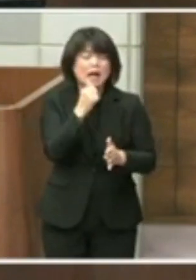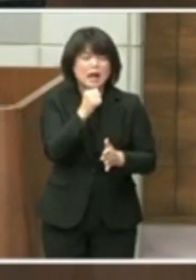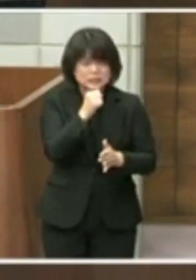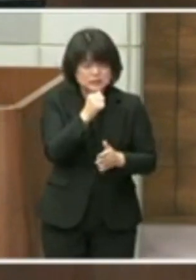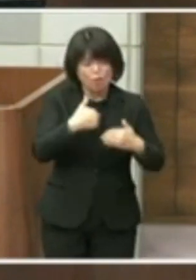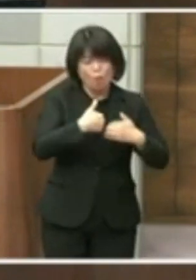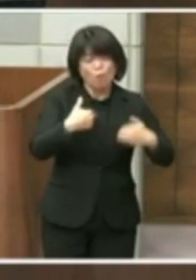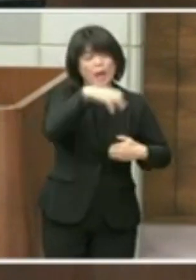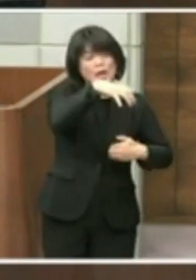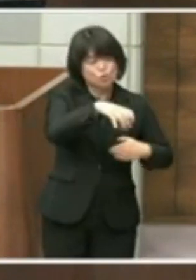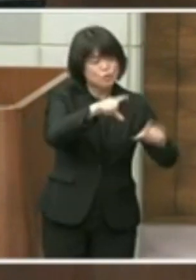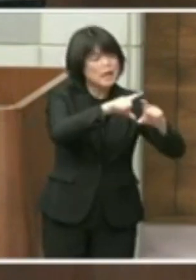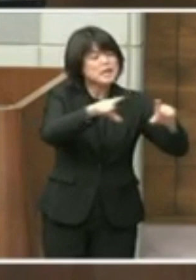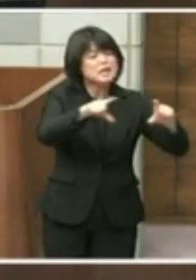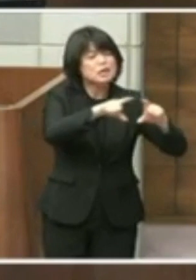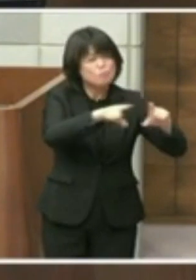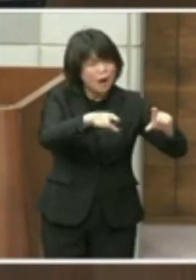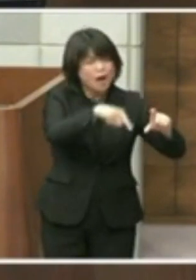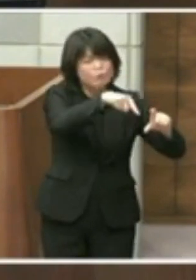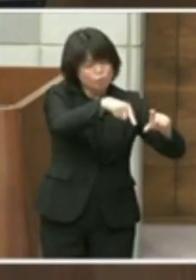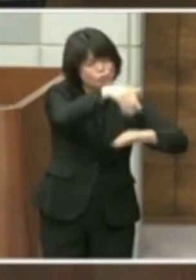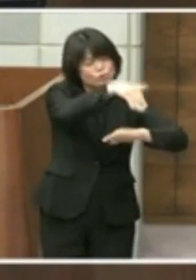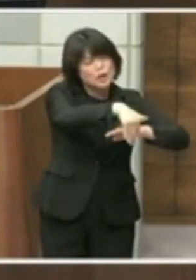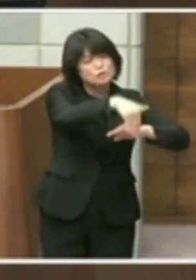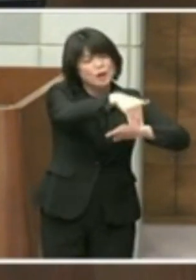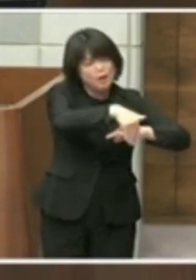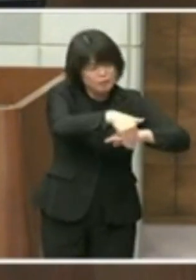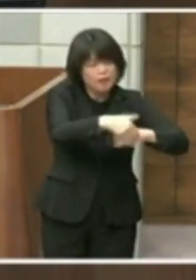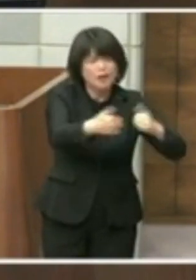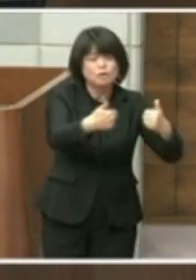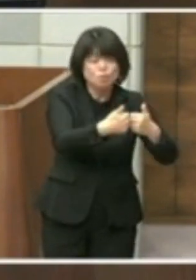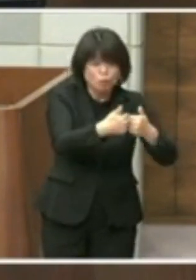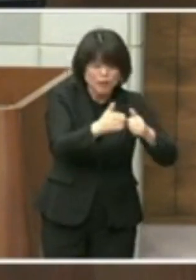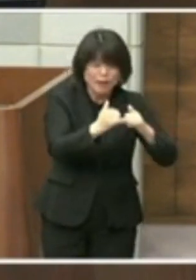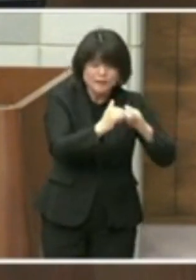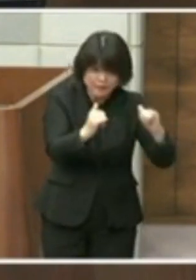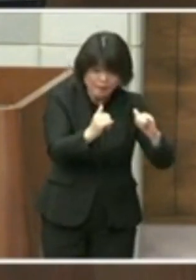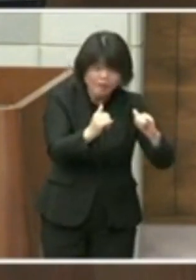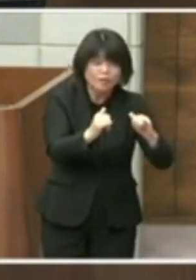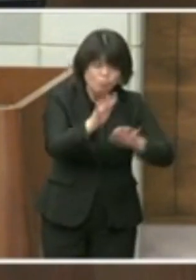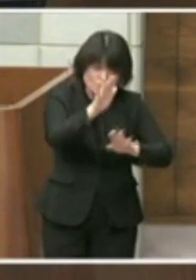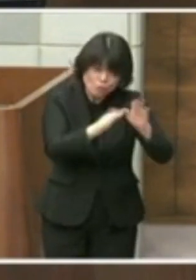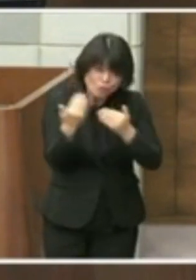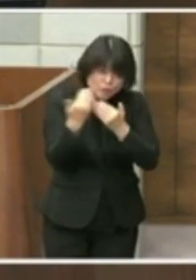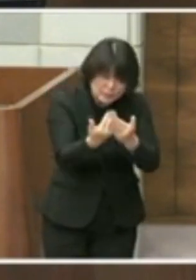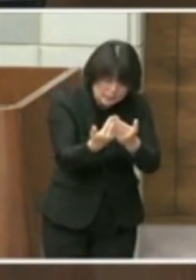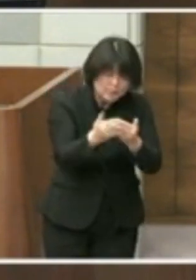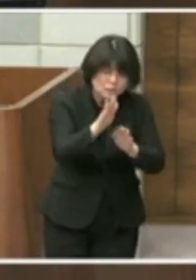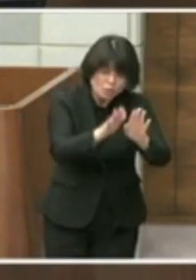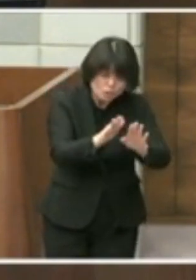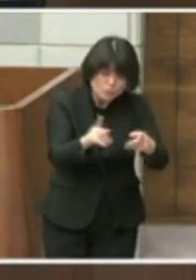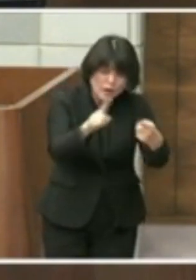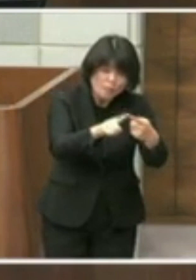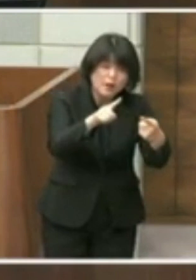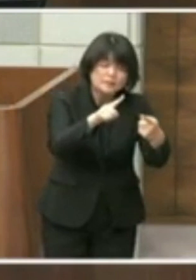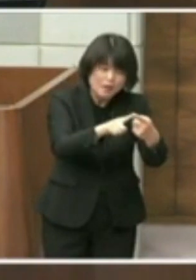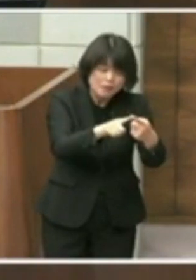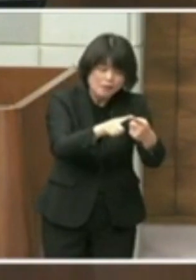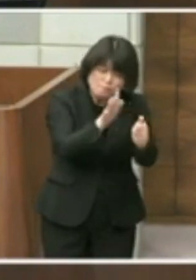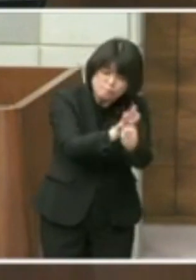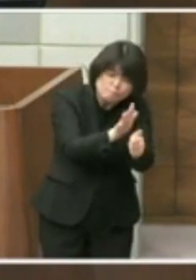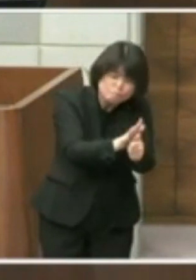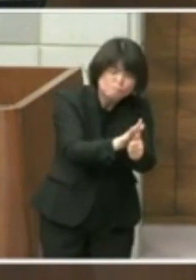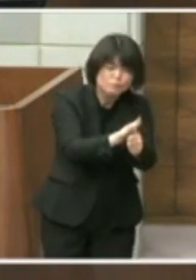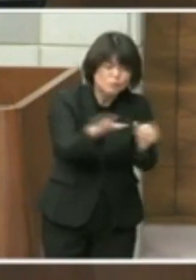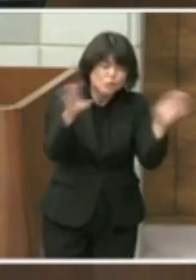における一般の健康相談において、相談者の状況を聞きし、状況や症状に応じた助言や情報